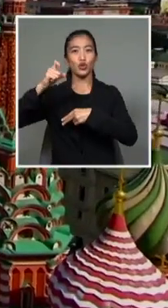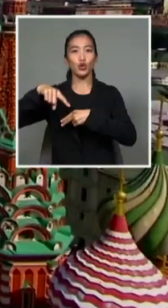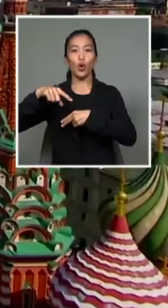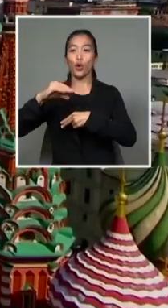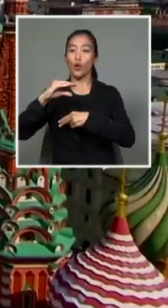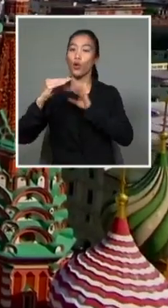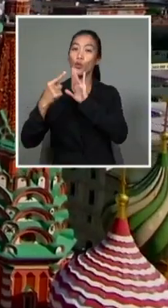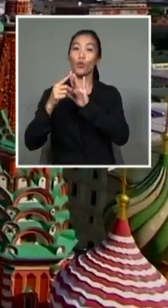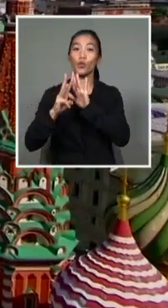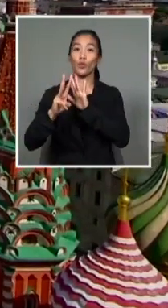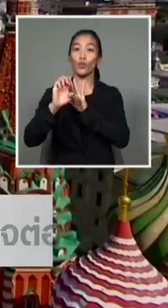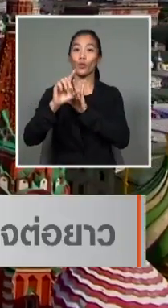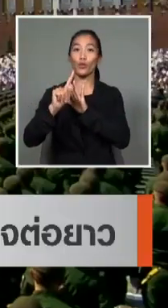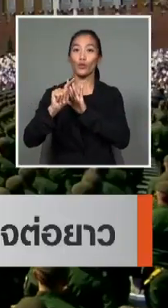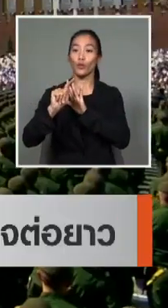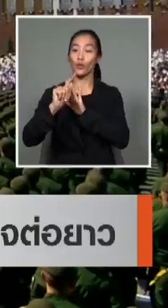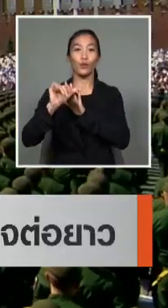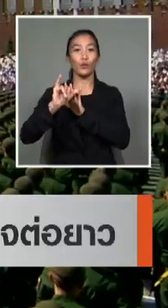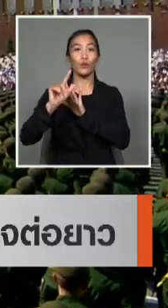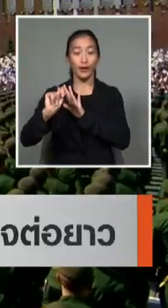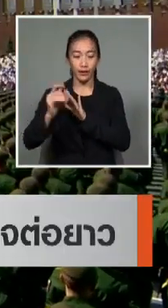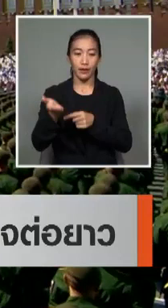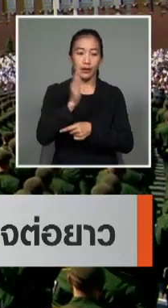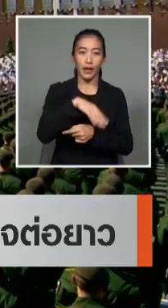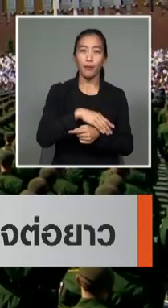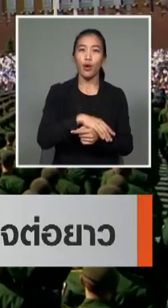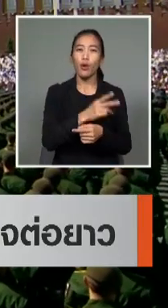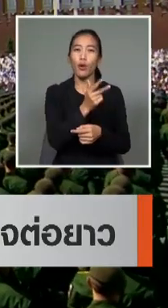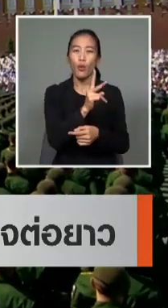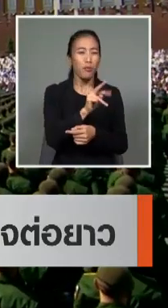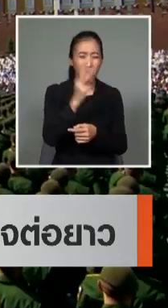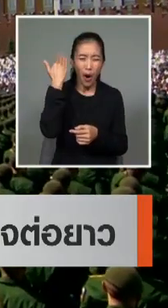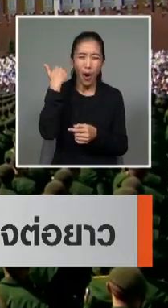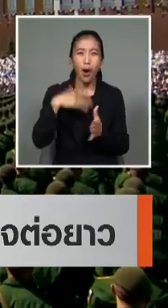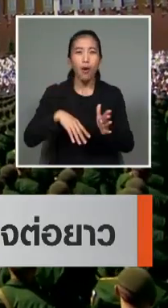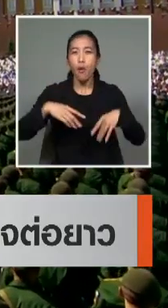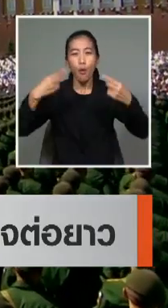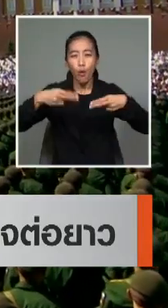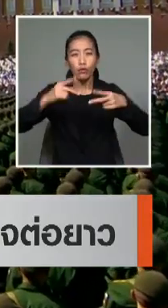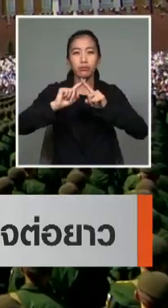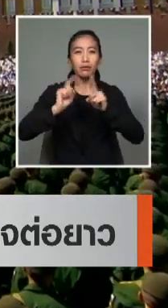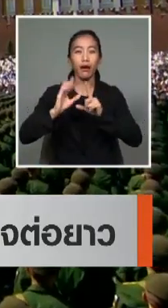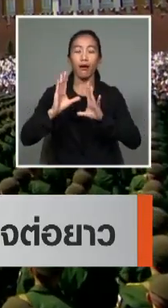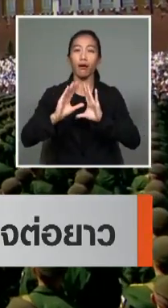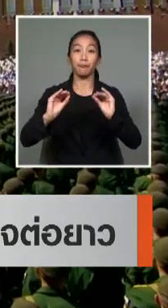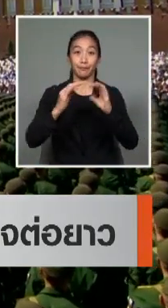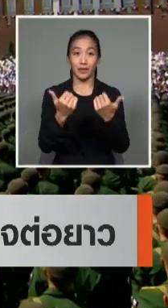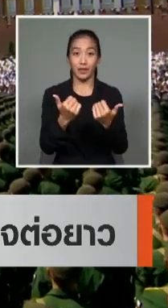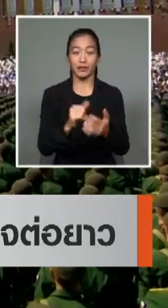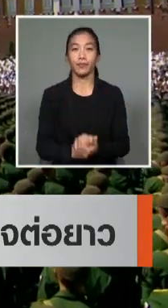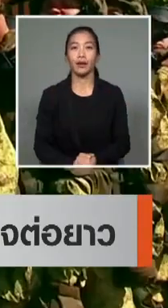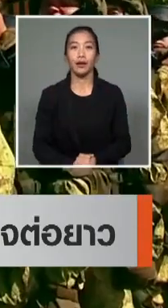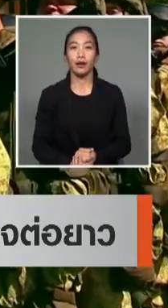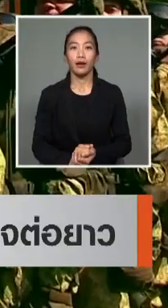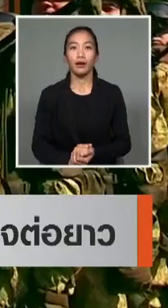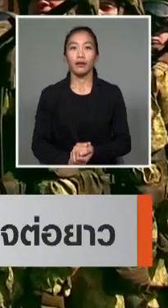ล้วก็จะมีการเดินพาเหรดทุกๆวันที่9พฤษภาคมปีนี้ต้องเลื่อนไปเพราะว่าเกิดการระบาดของโควิด -19 นะคะปูตินไม่อยากเลื่อนเลย